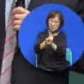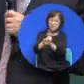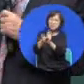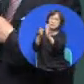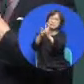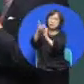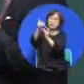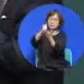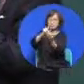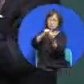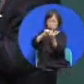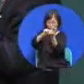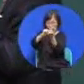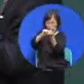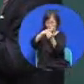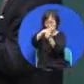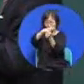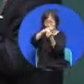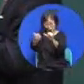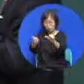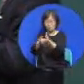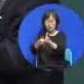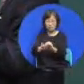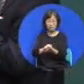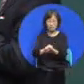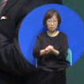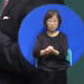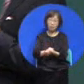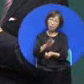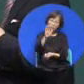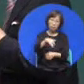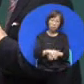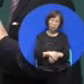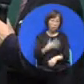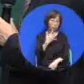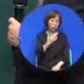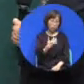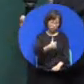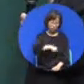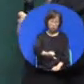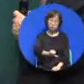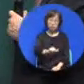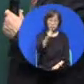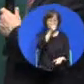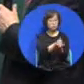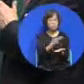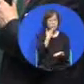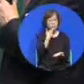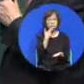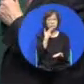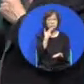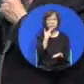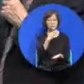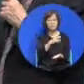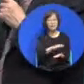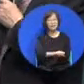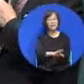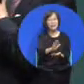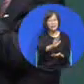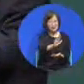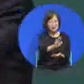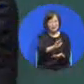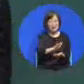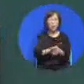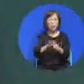우리는 아니 아브라함의 아들 이삭이 무슨 죄 있다고 죽습니까? You may ask, what did Isaac do wrong? Why is he supposed to die? 하나님이